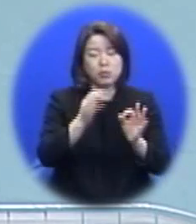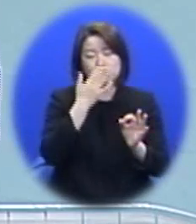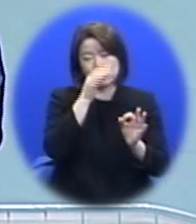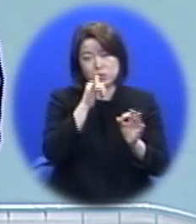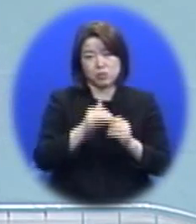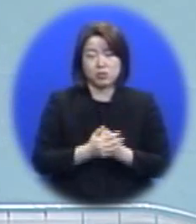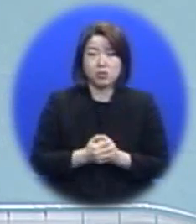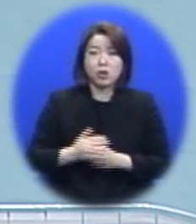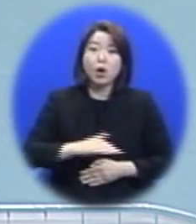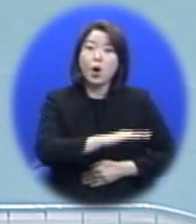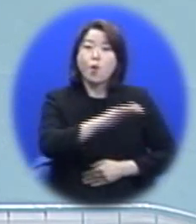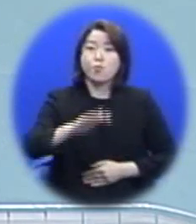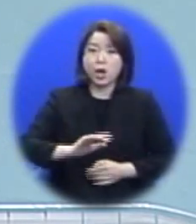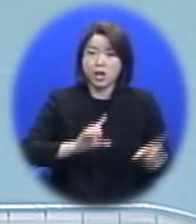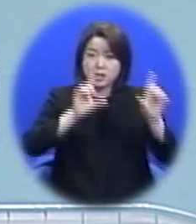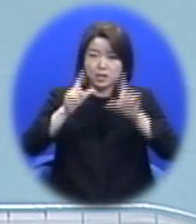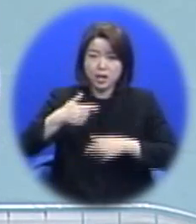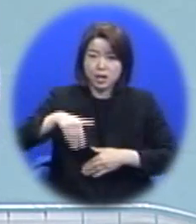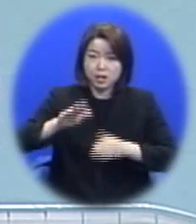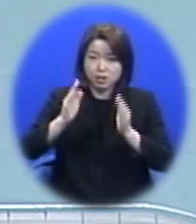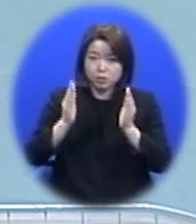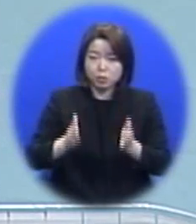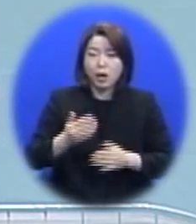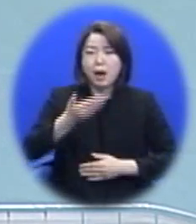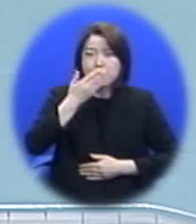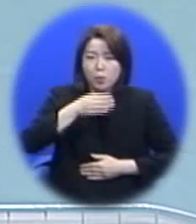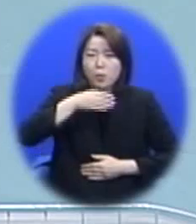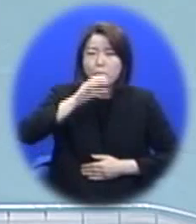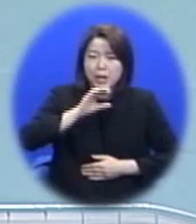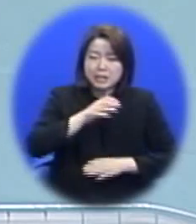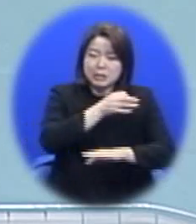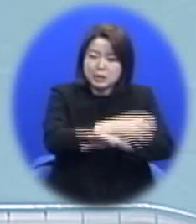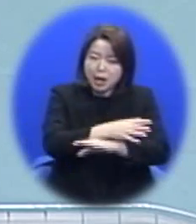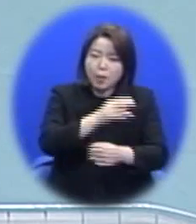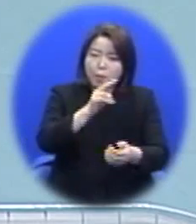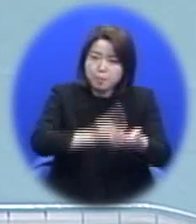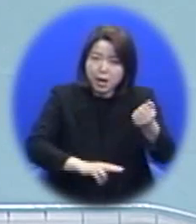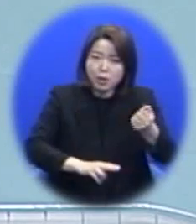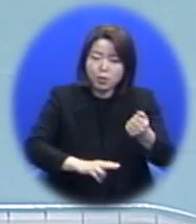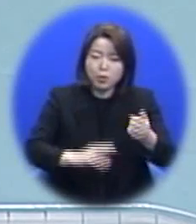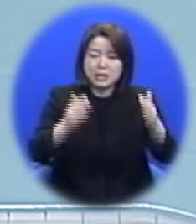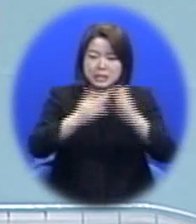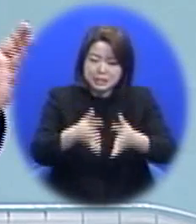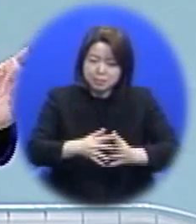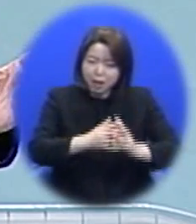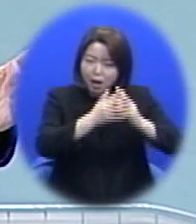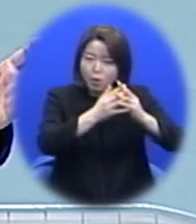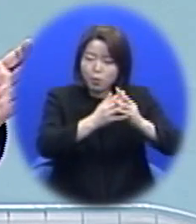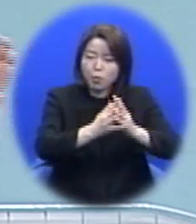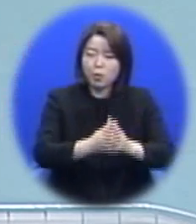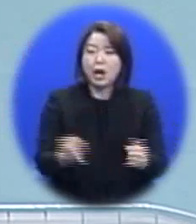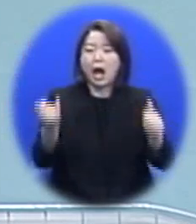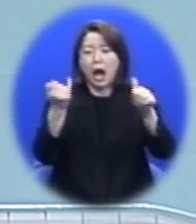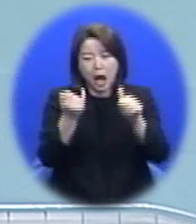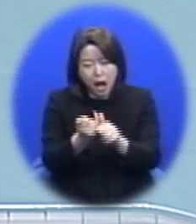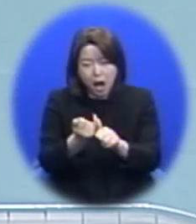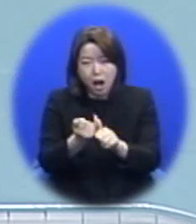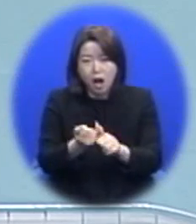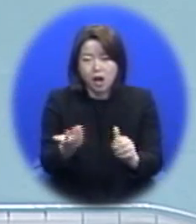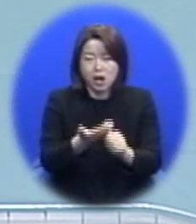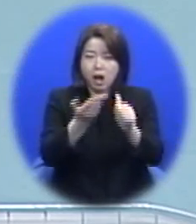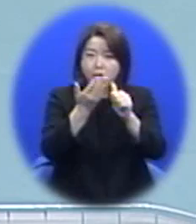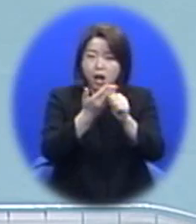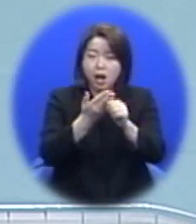여러분, 우리가 살아가는 동안에 먹고 마시고 사고 팔고 집 짓고 시집장가 보내고 애들